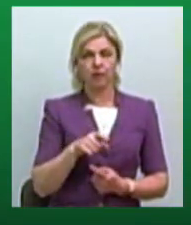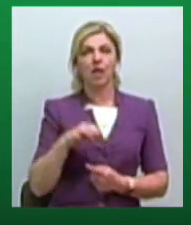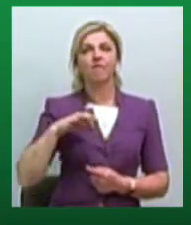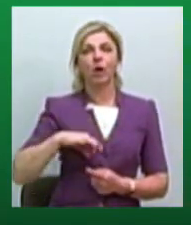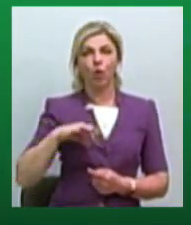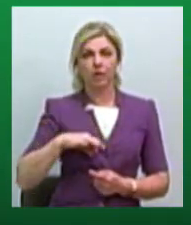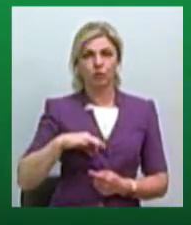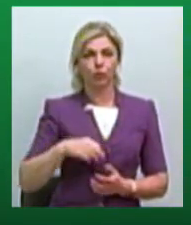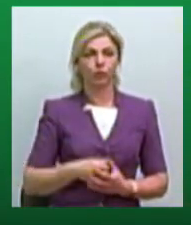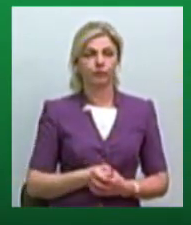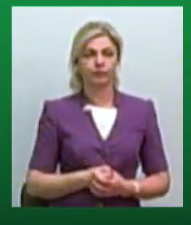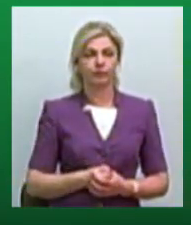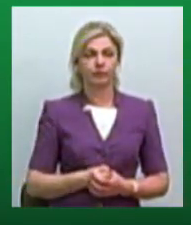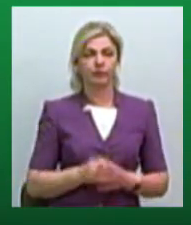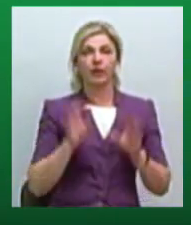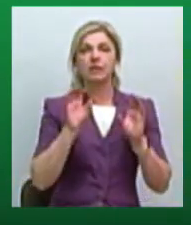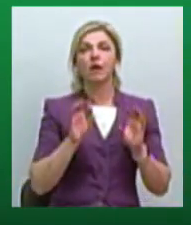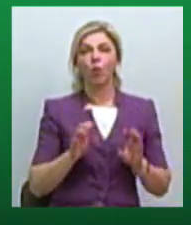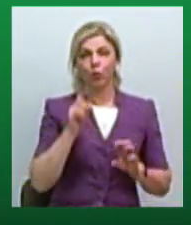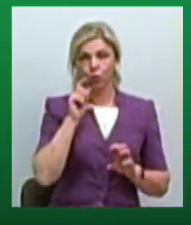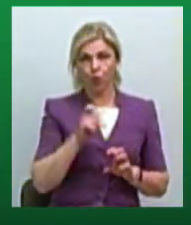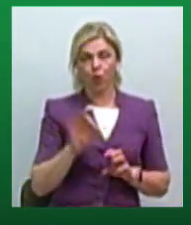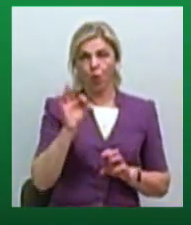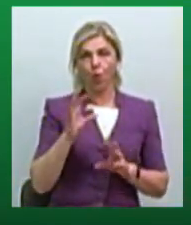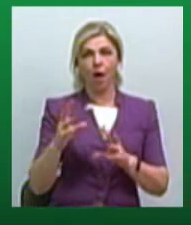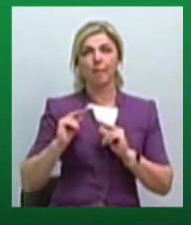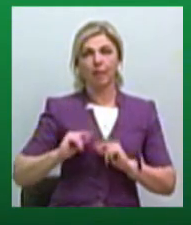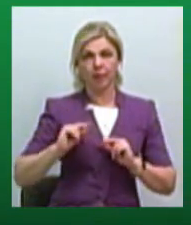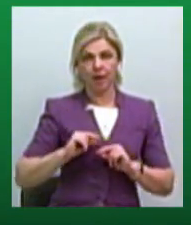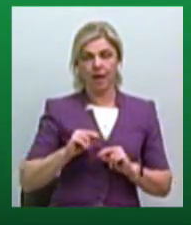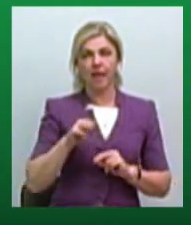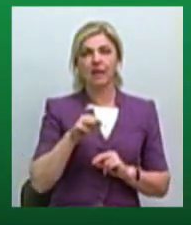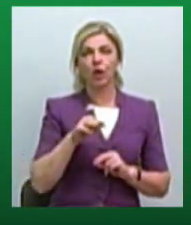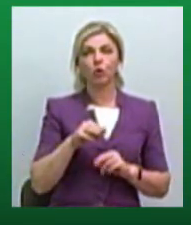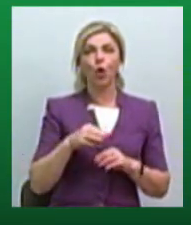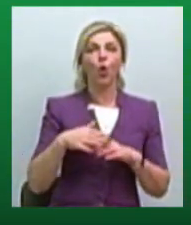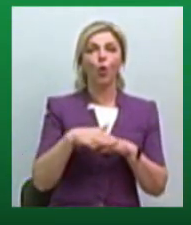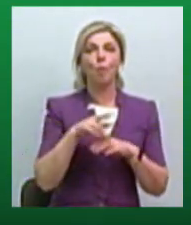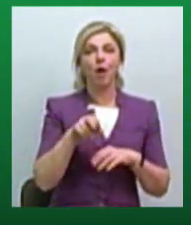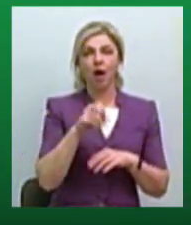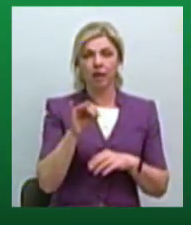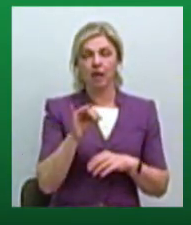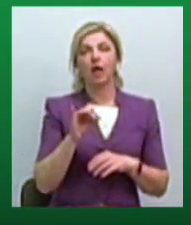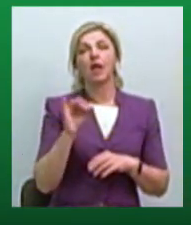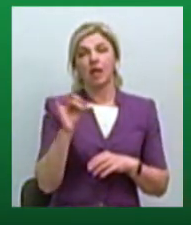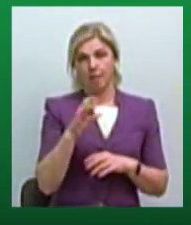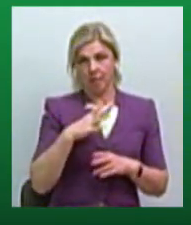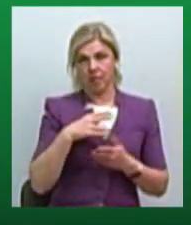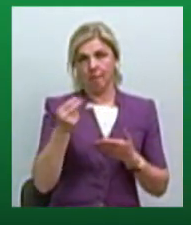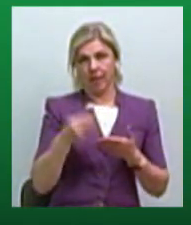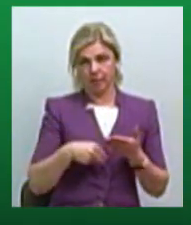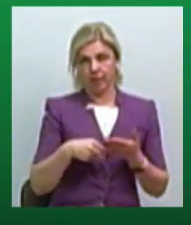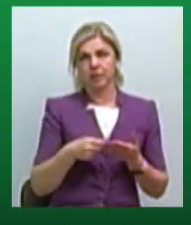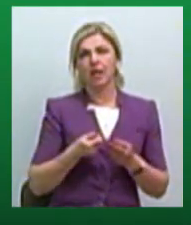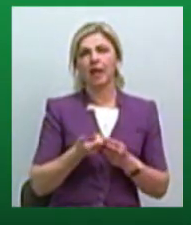використано закон України про співробітництво територіальних громад в повній мірі і було підписано